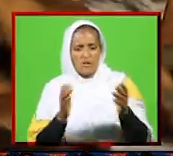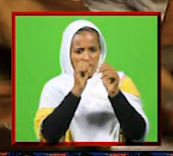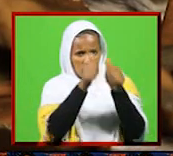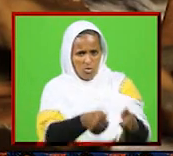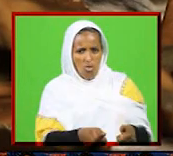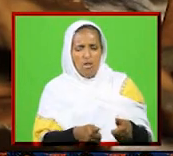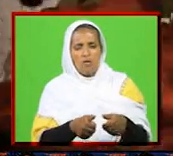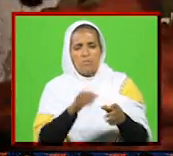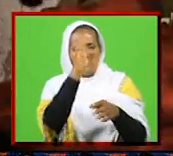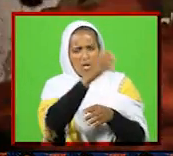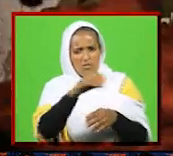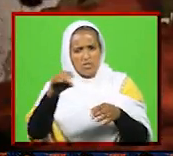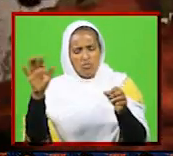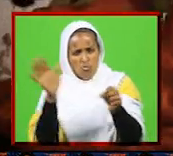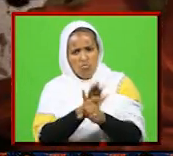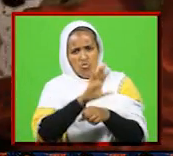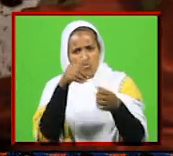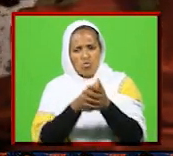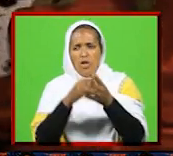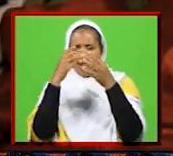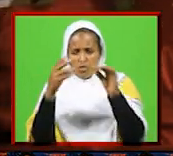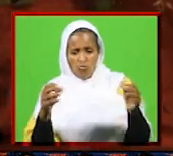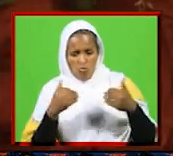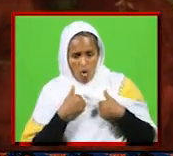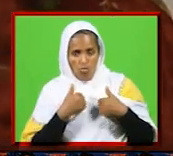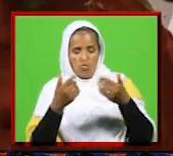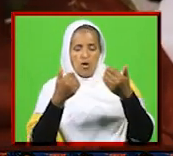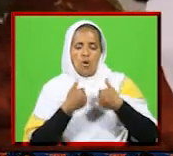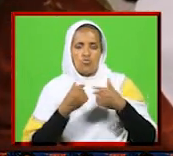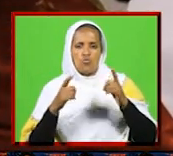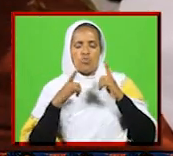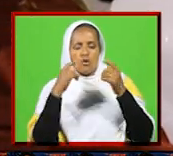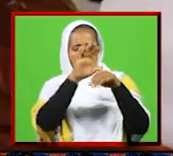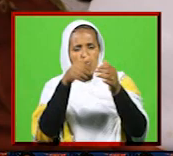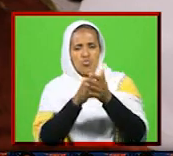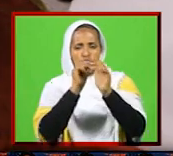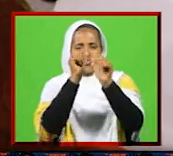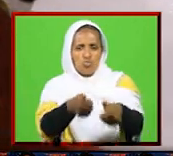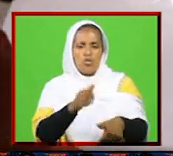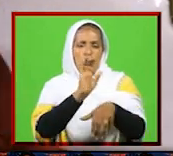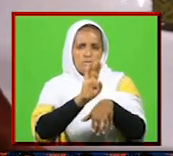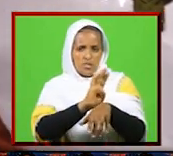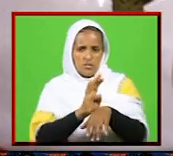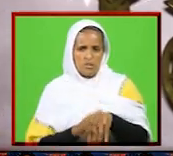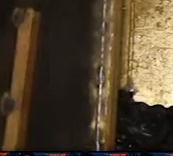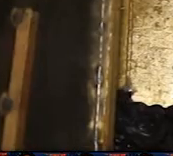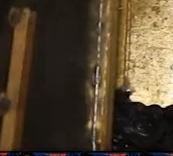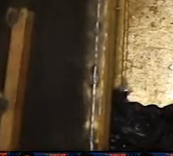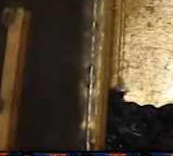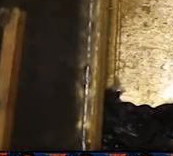የማረሰች ብትሆነም መጻሕፍት ተሰጥተዋል። ቃላዋዲ መስቀላት በሙሉ ነው ያቅድሳት የጠፉም አሉ ያሉም ይኖራሉ። እነዚህን ሁሉ